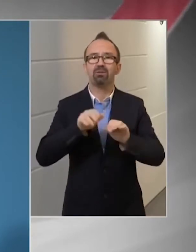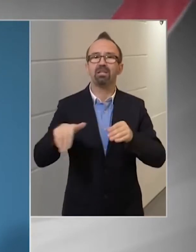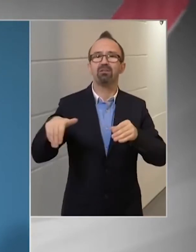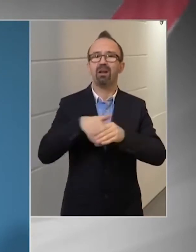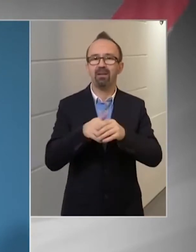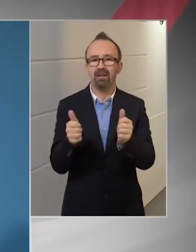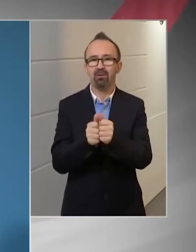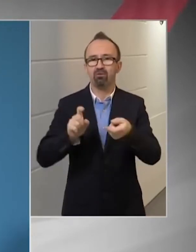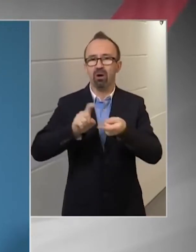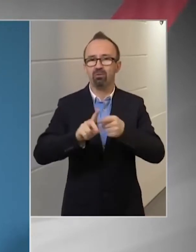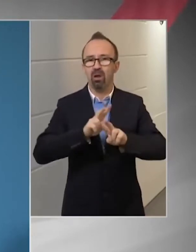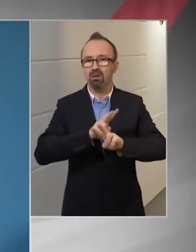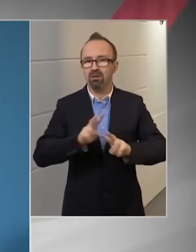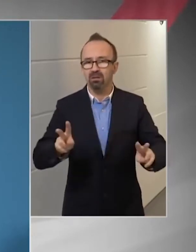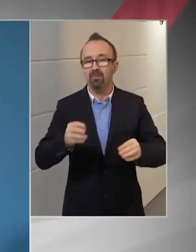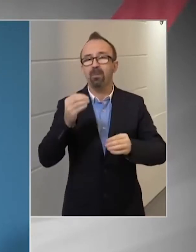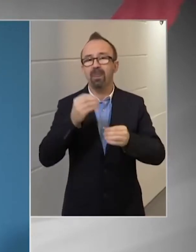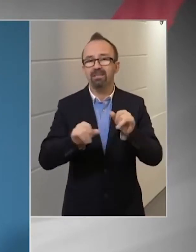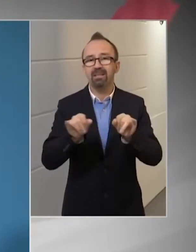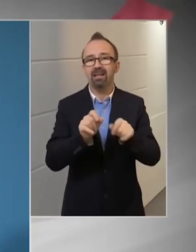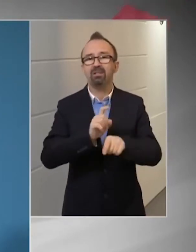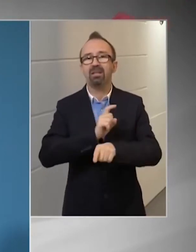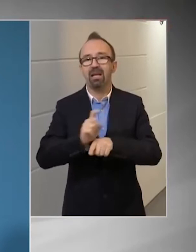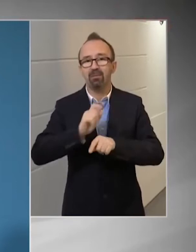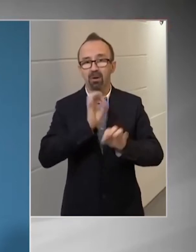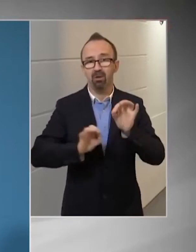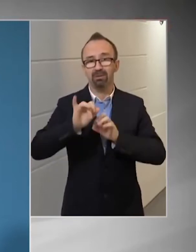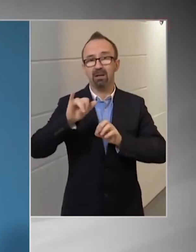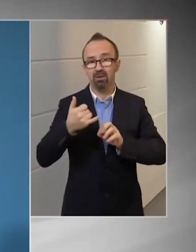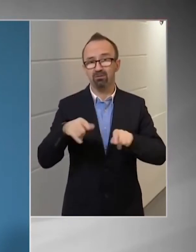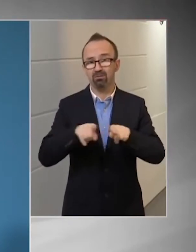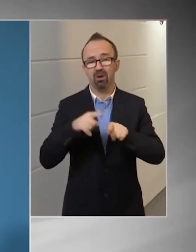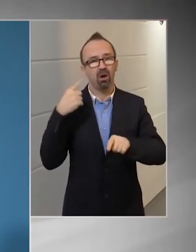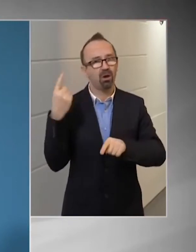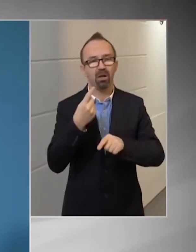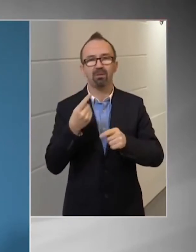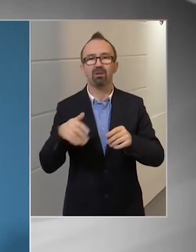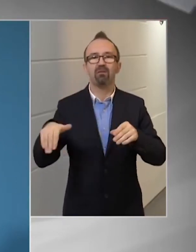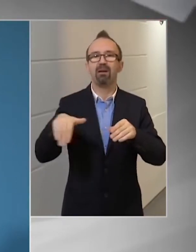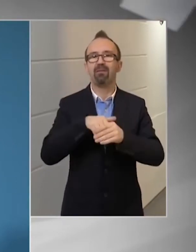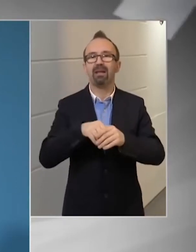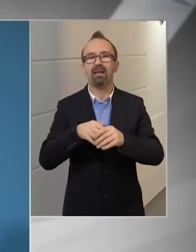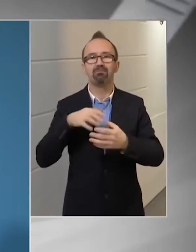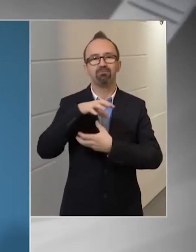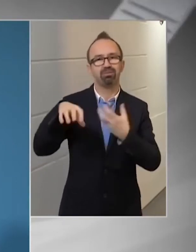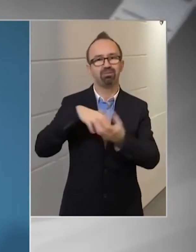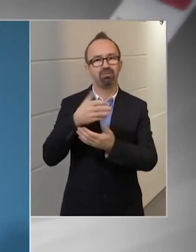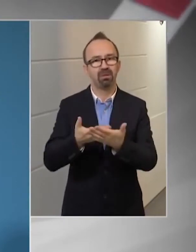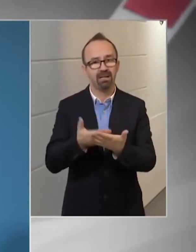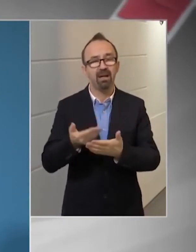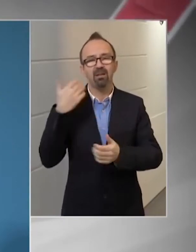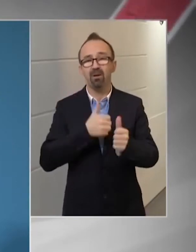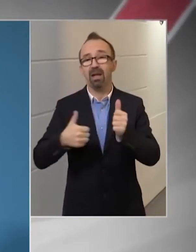felvételi szorosan összekapcsolódik, ezért érettségi hiányában Magyarországon is hatalmas felvételi káosz alakulna ki. Tavaly ezt